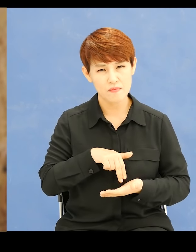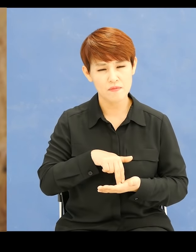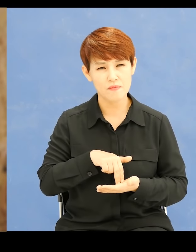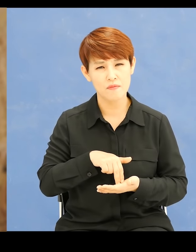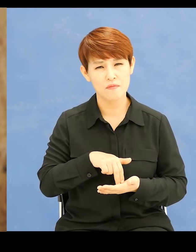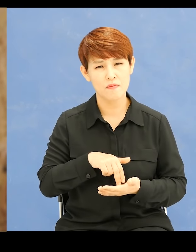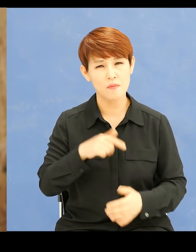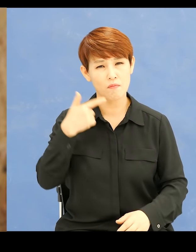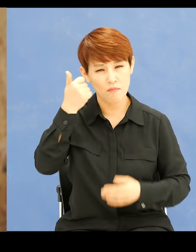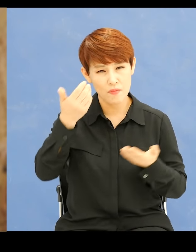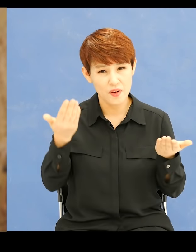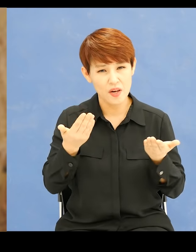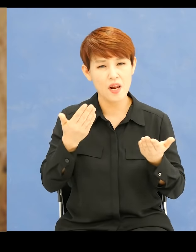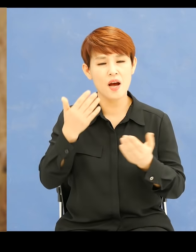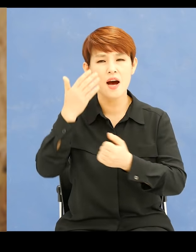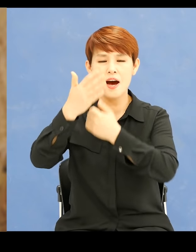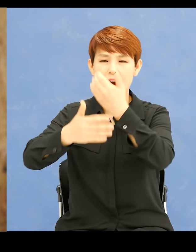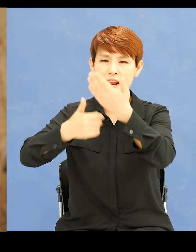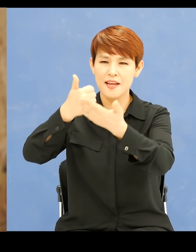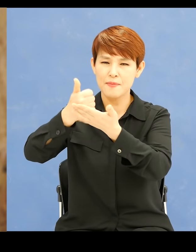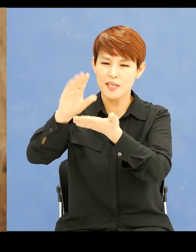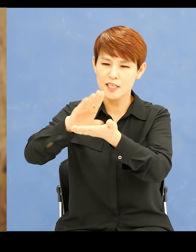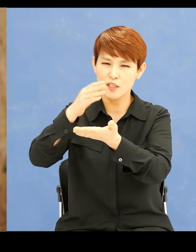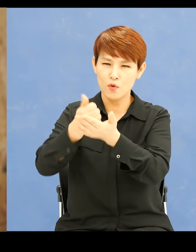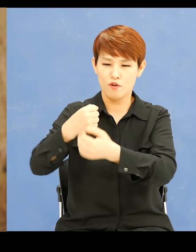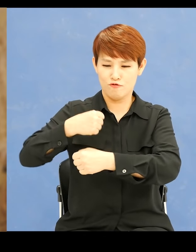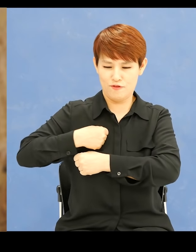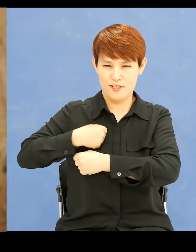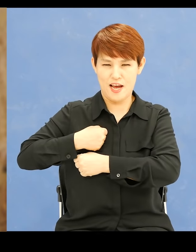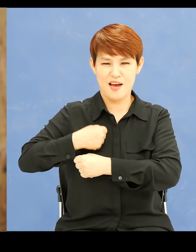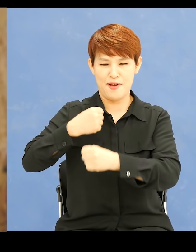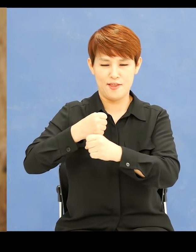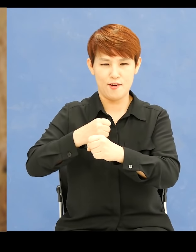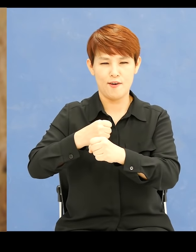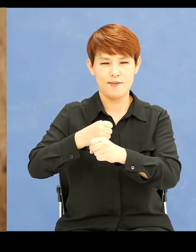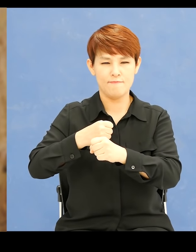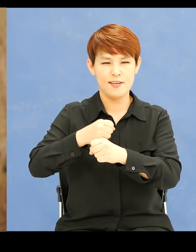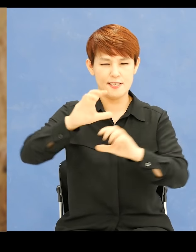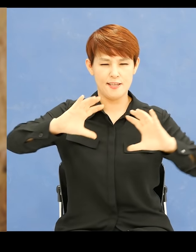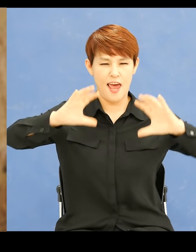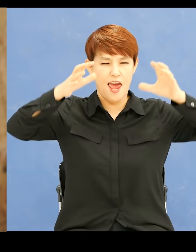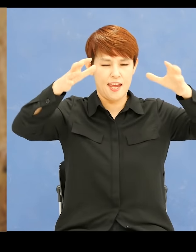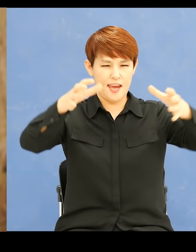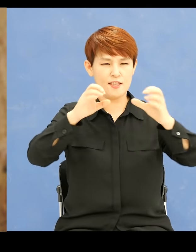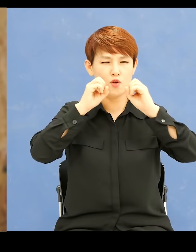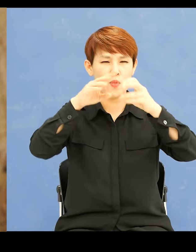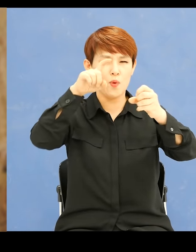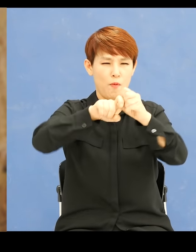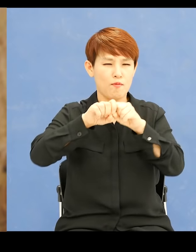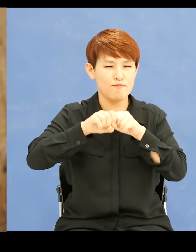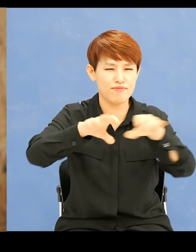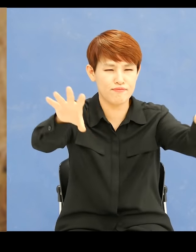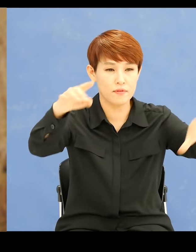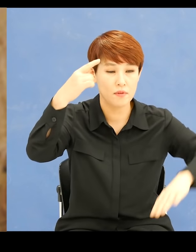목회가 그리스도의 군사를 만들어 항공모함으로 전 세계 그리스도의 정병을 보내는 줄